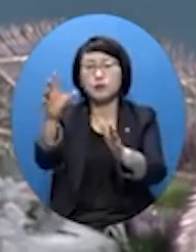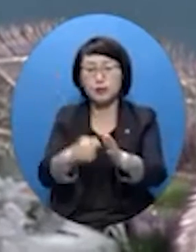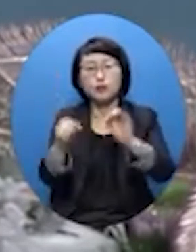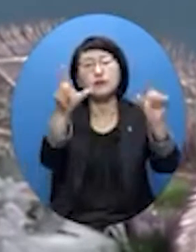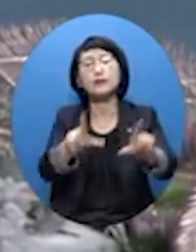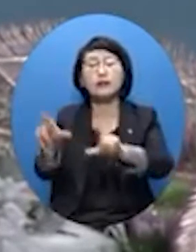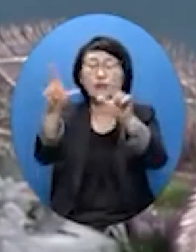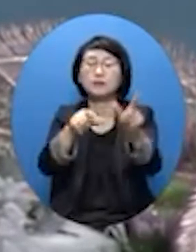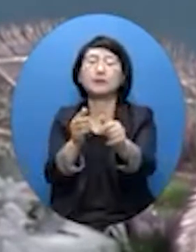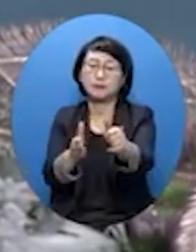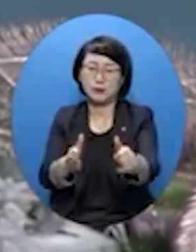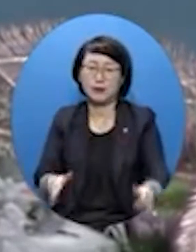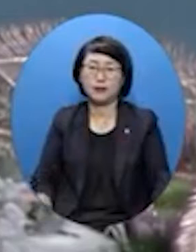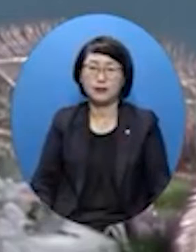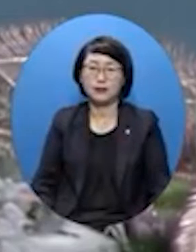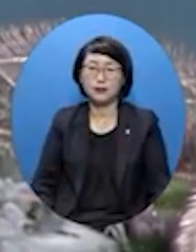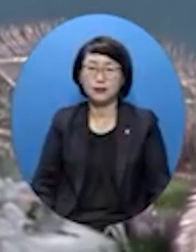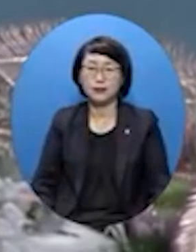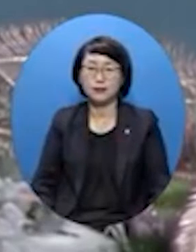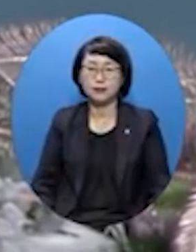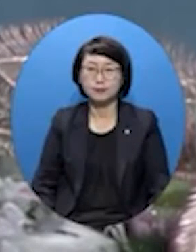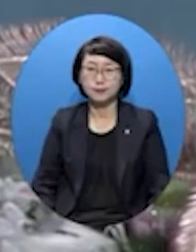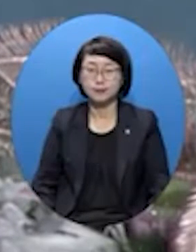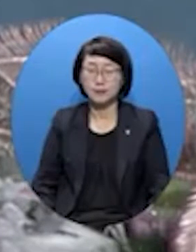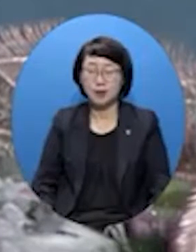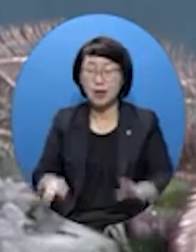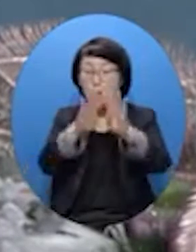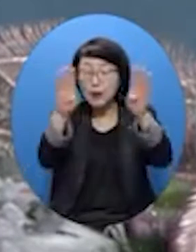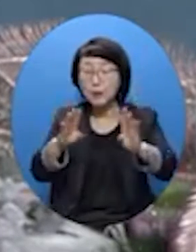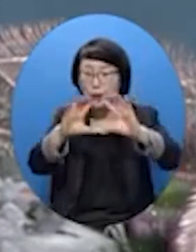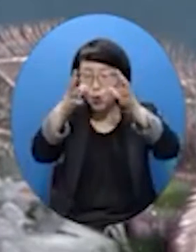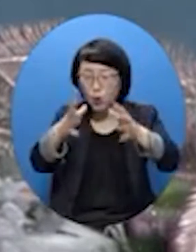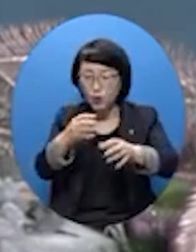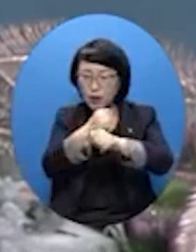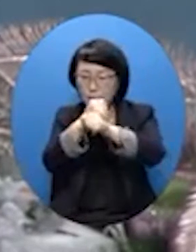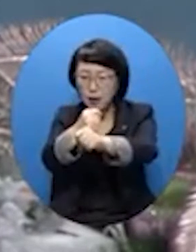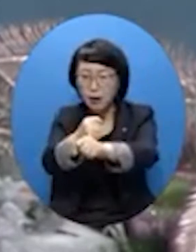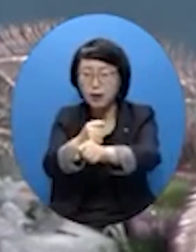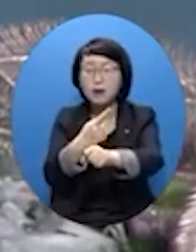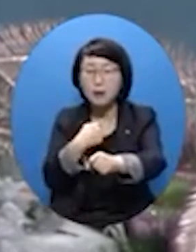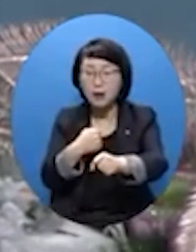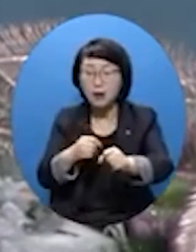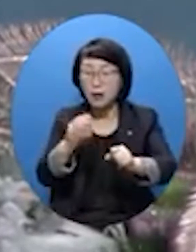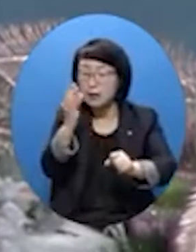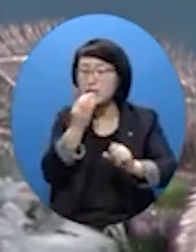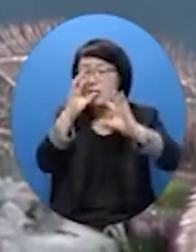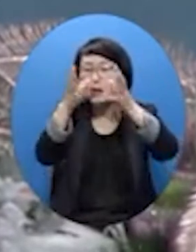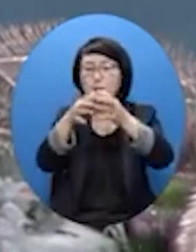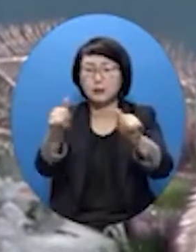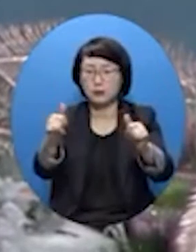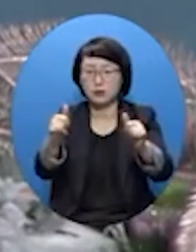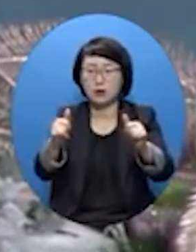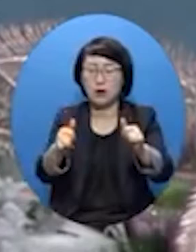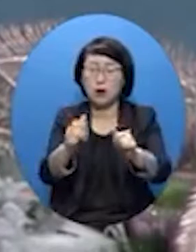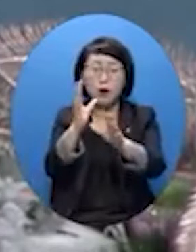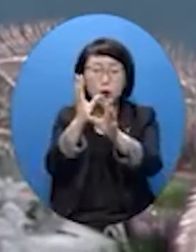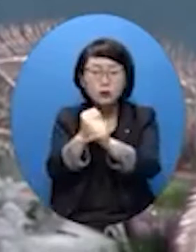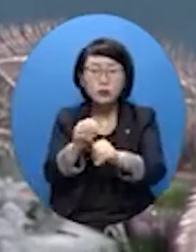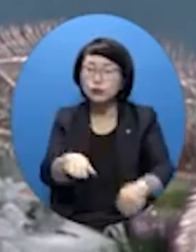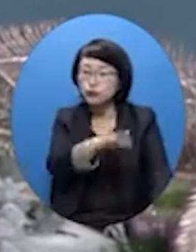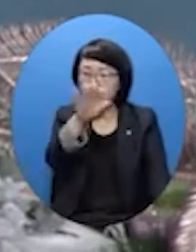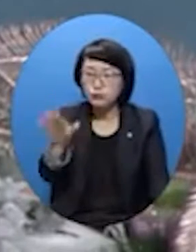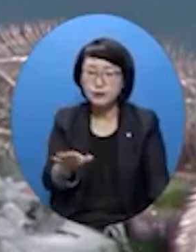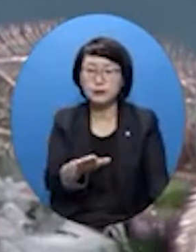우리 모두가 되어야 할 것입니다. 바벨론의 포로로 끌려가 있던 이스라엘 백성들은 언제 자기들이